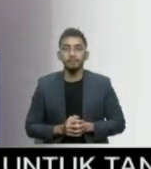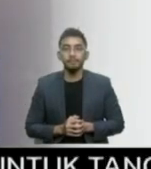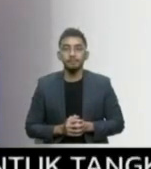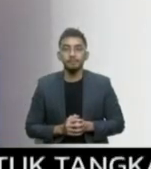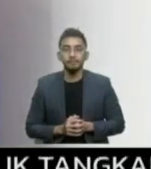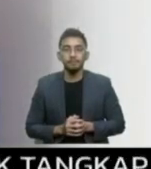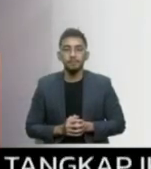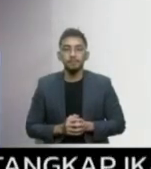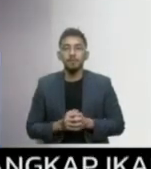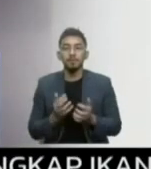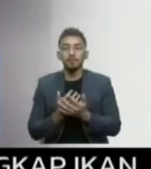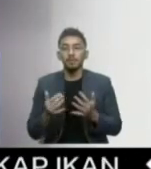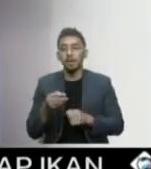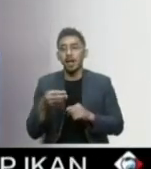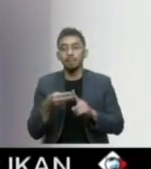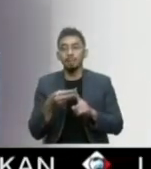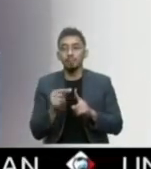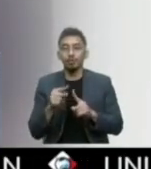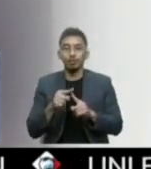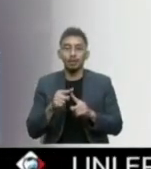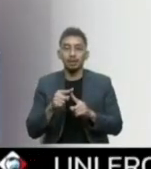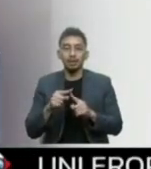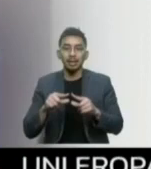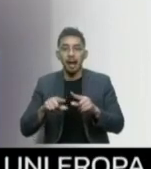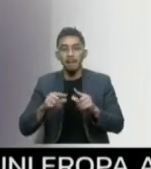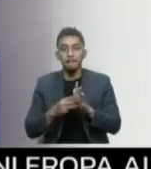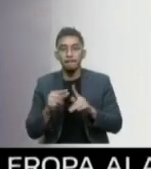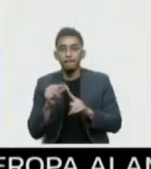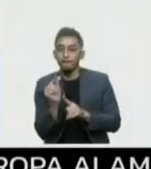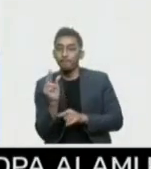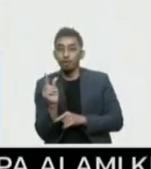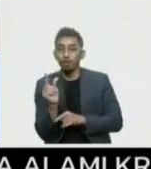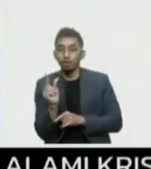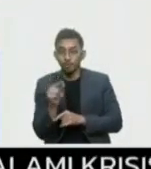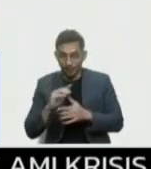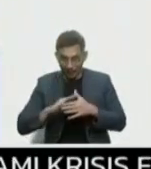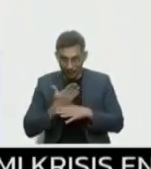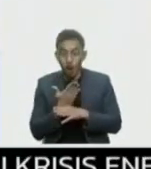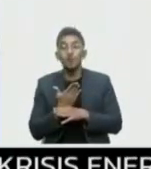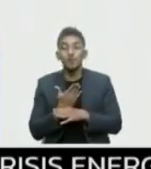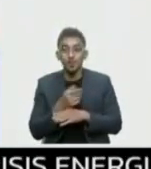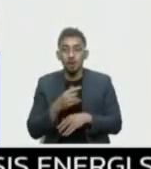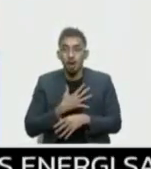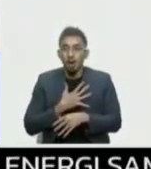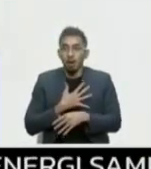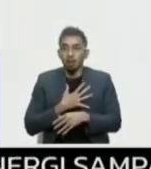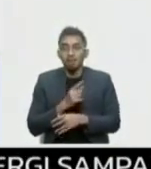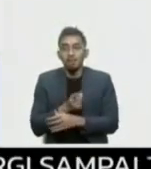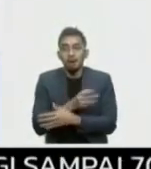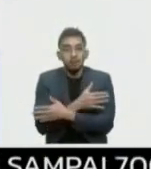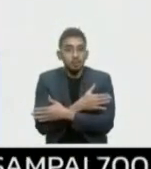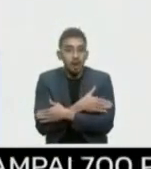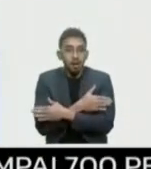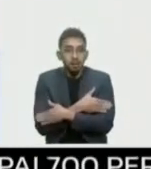Warga Bukit Kapur, kota Dumai, Riau gempar menemukan sesosok jasad wanita dalam parit terbungkus karung. Korban dikenal Kartini, dipastikan